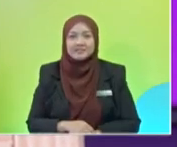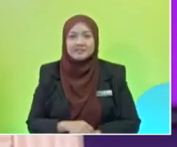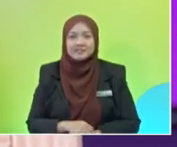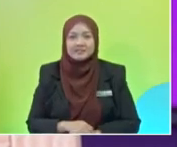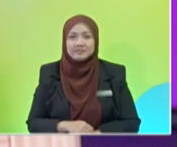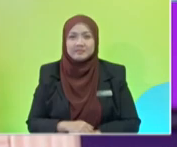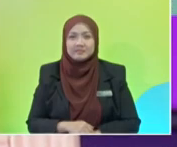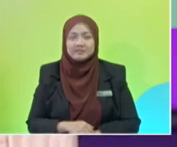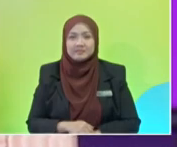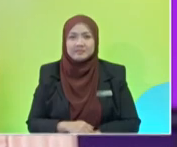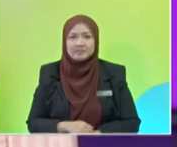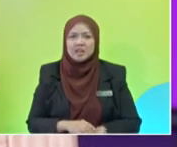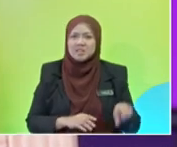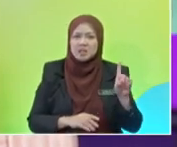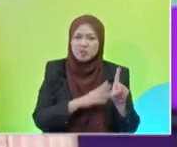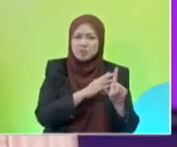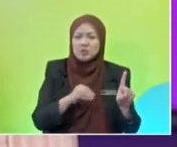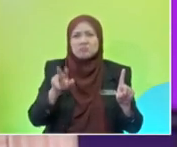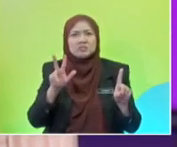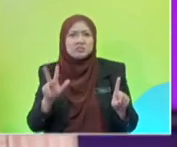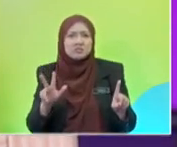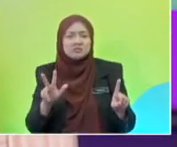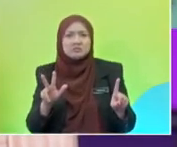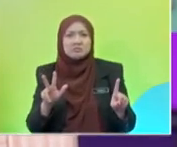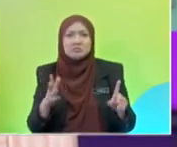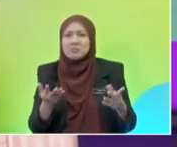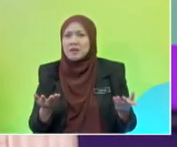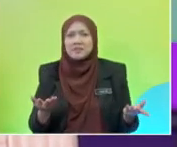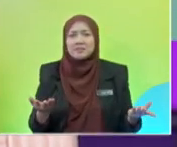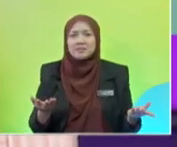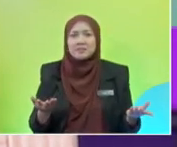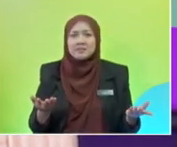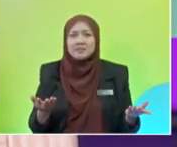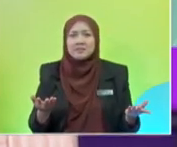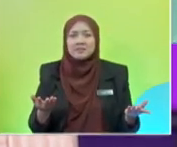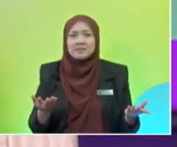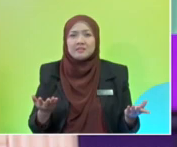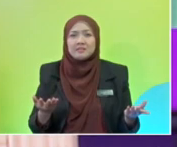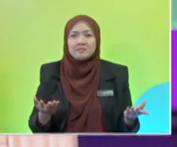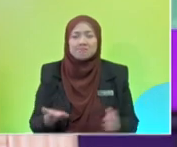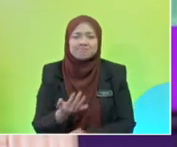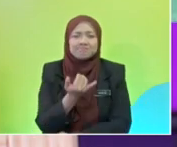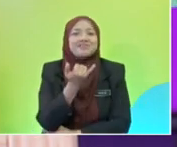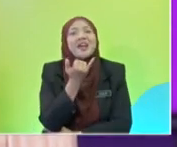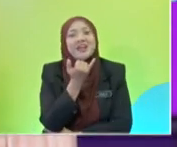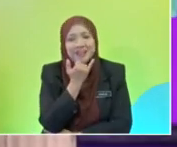1 dan 3 Oh satu dengan yang ini salah ya